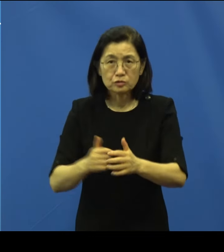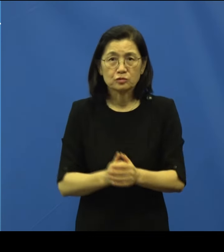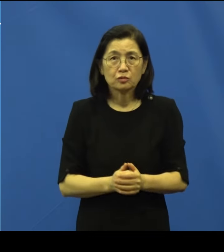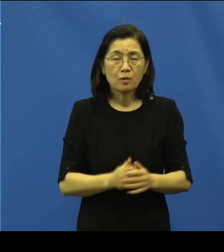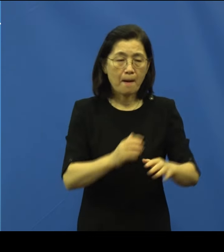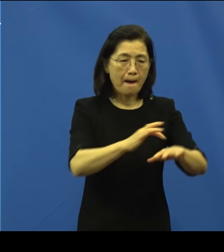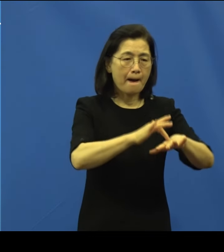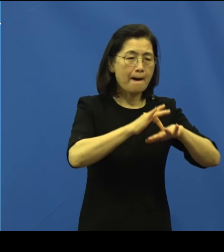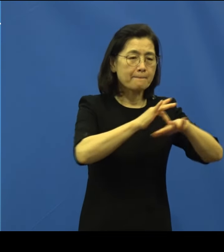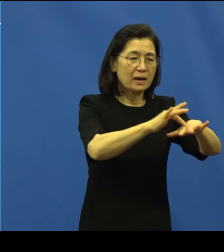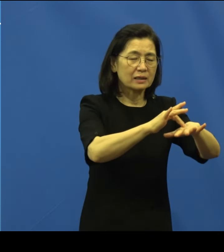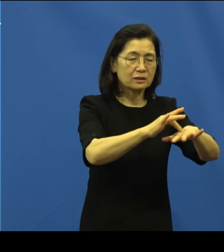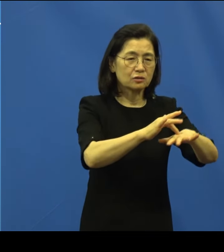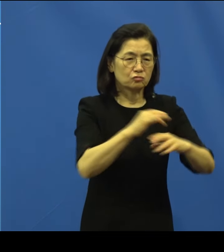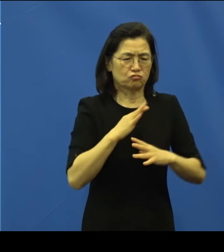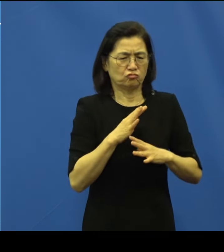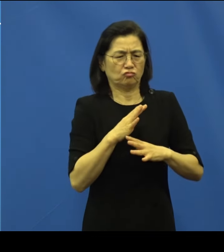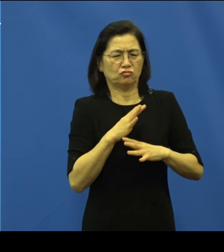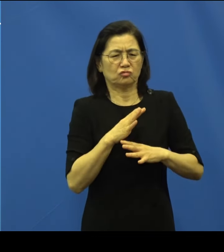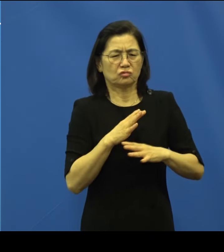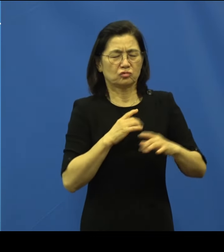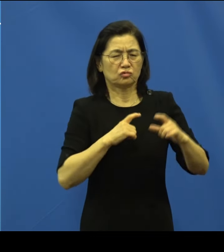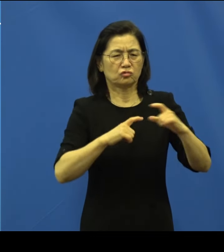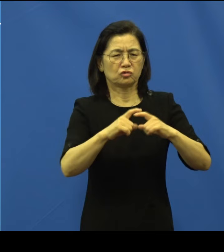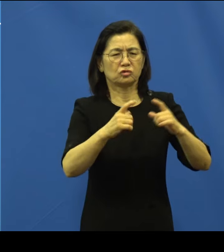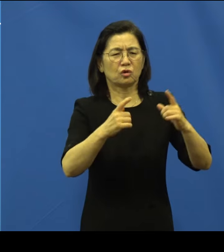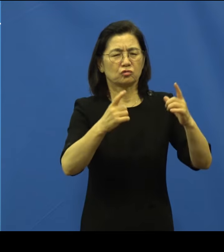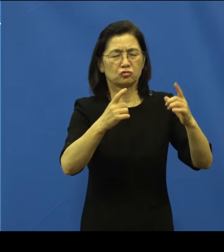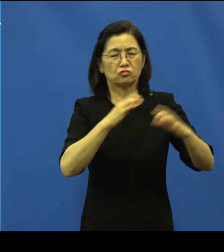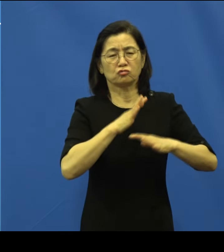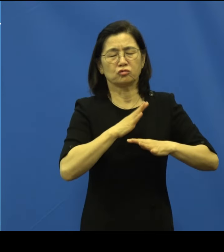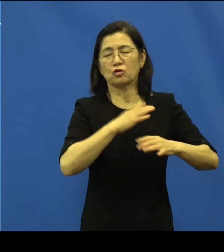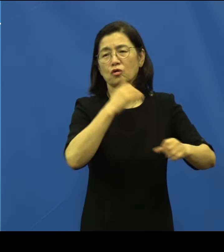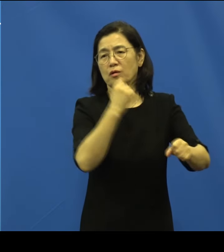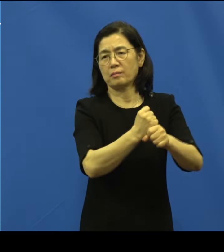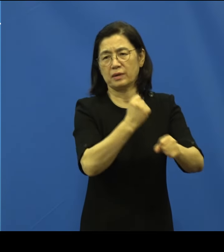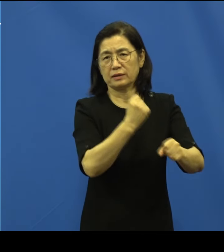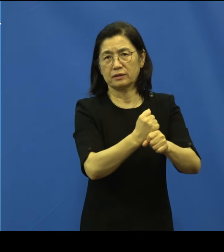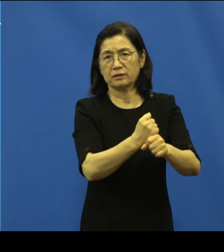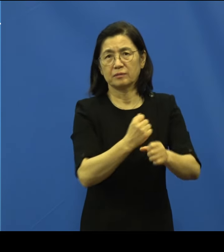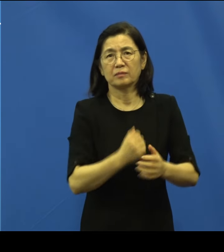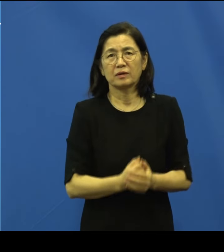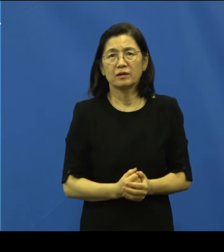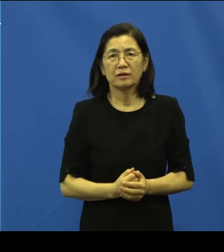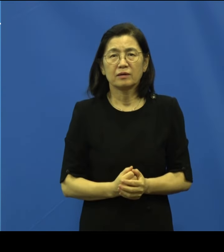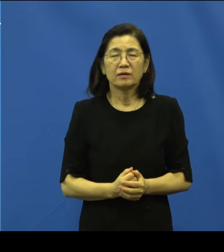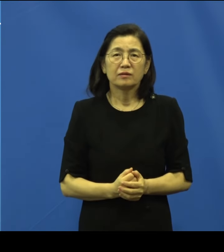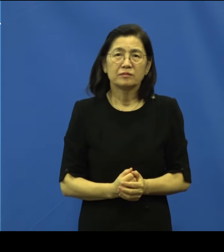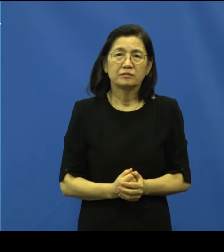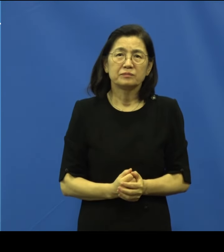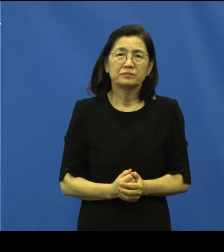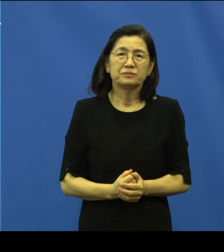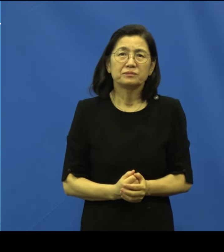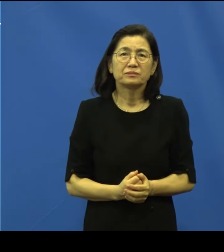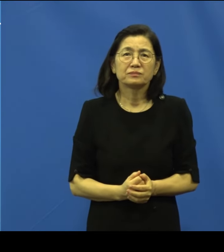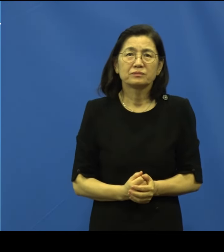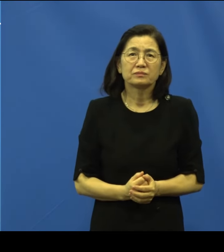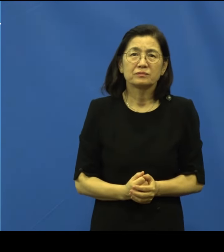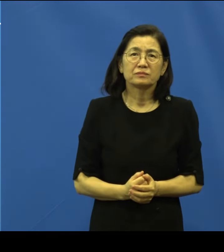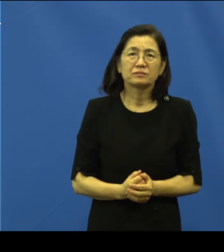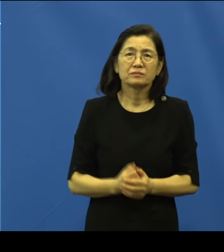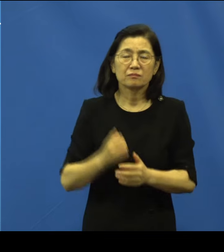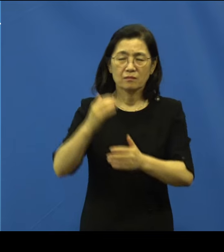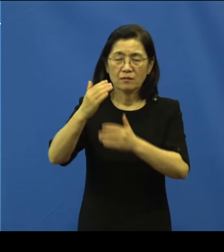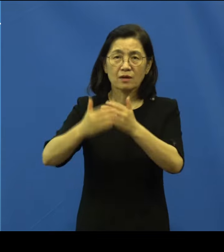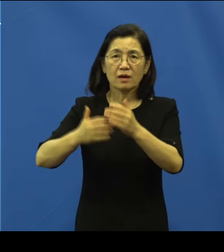사람에 대해서 지나치게 두려워하게 하는 거예요. 이게 마귀가 하는 겁니다. 하나님은 오히려 두려워하지